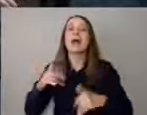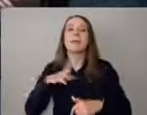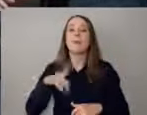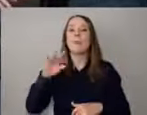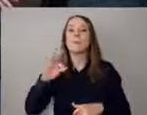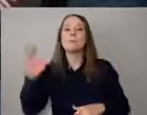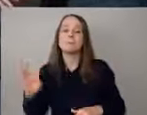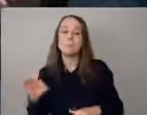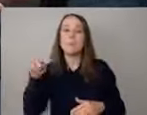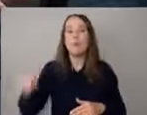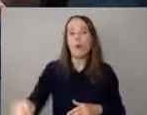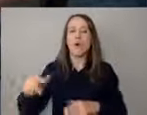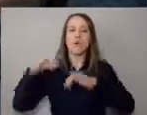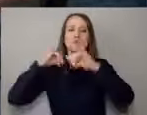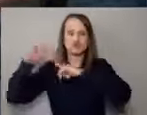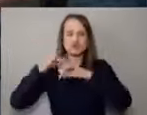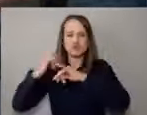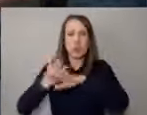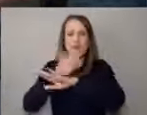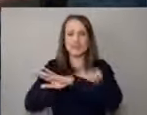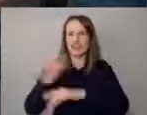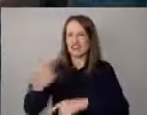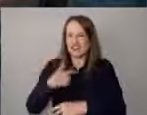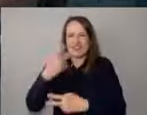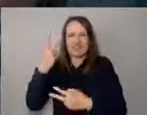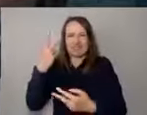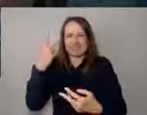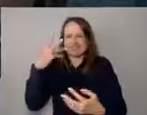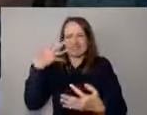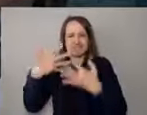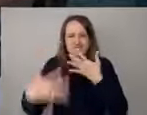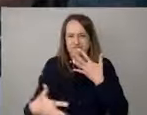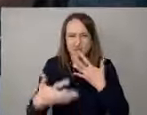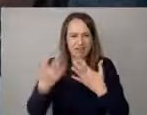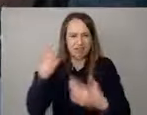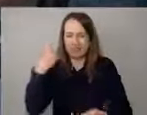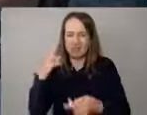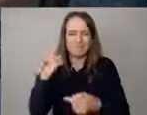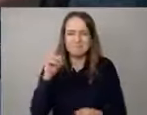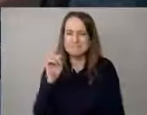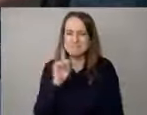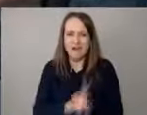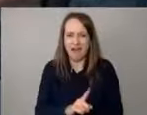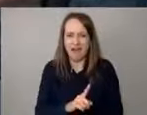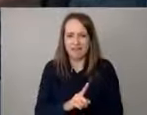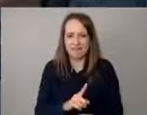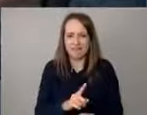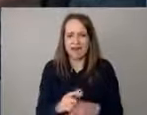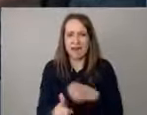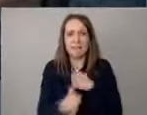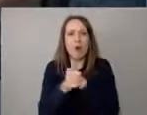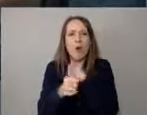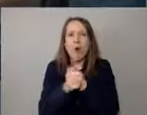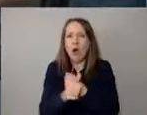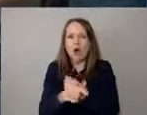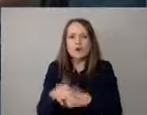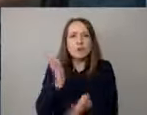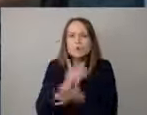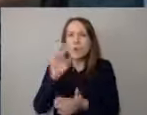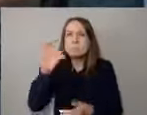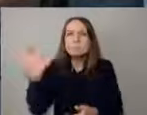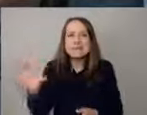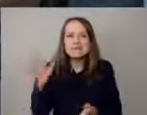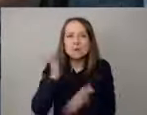kompletnie rozmija z rzeczywistością, dlatego że przecież PiS rządzi już 5 lat, że pan prezydent rządzi już 5